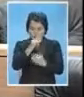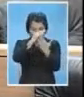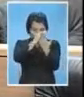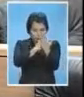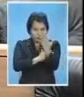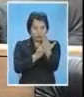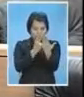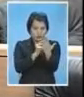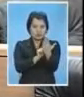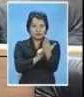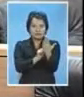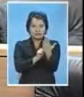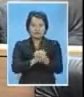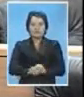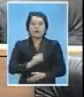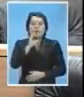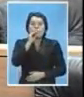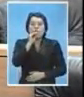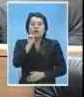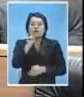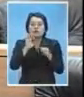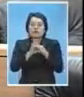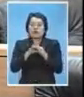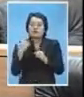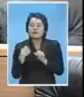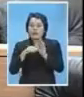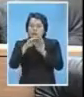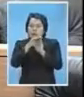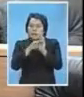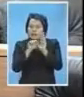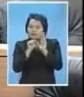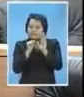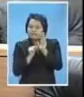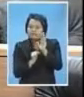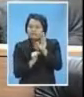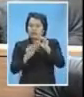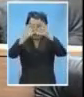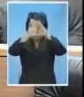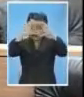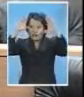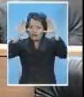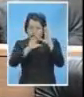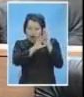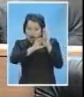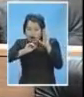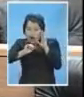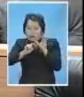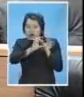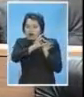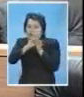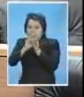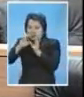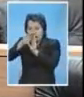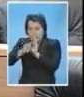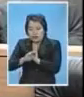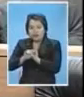านผมพูดว่าบางนโยบายรัฐบาลไม่ได้นำมาแปรสู่เป็นนโยบายของรัฐบ